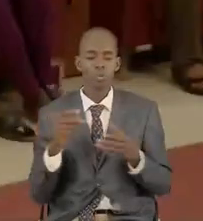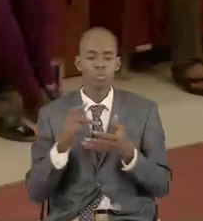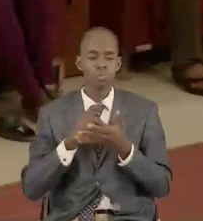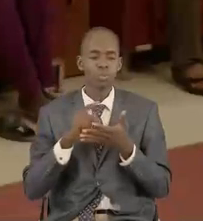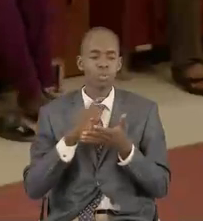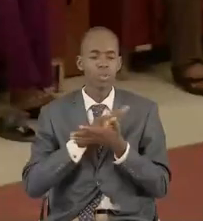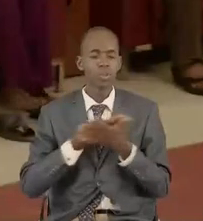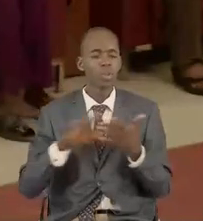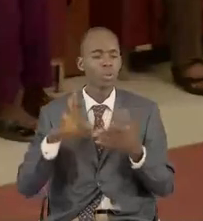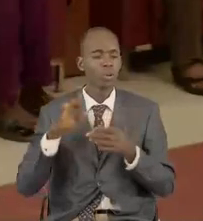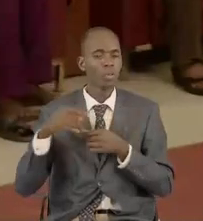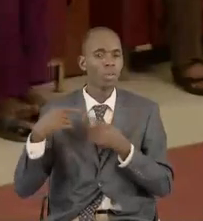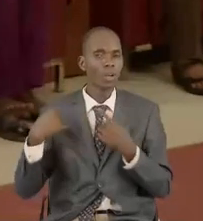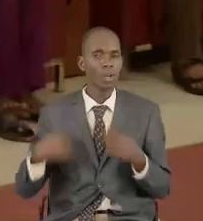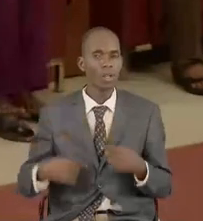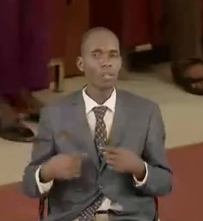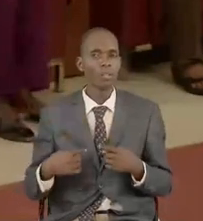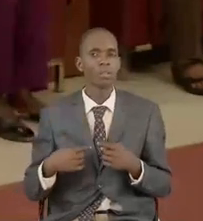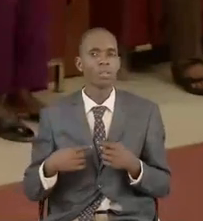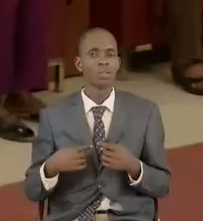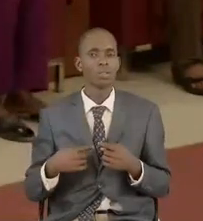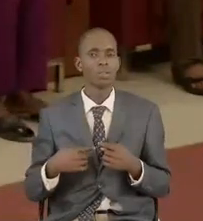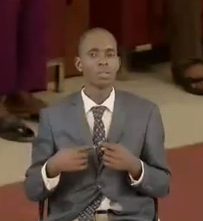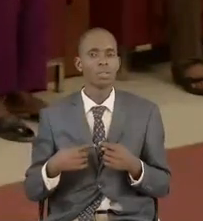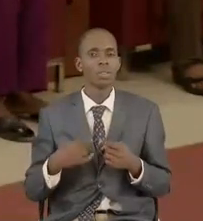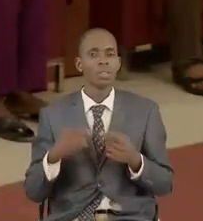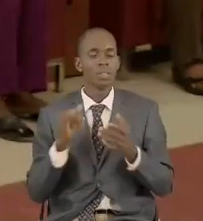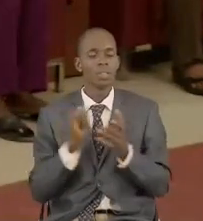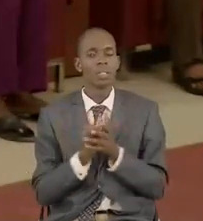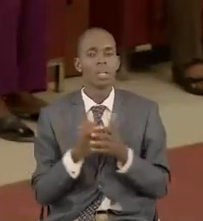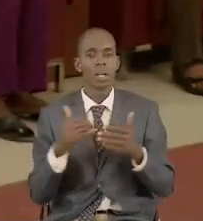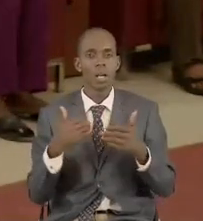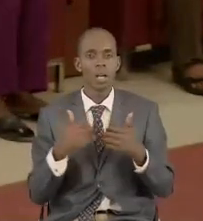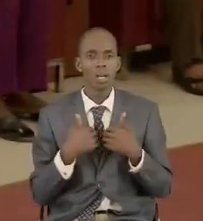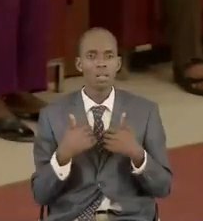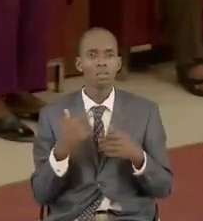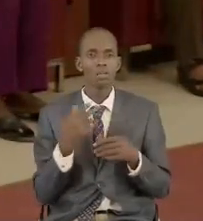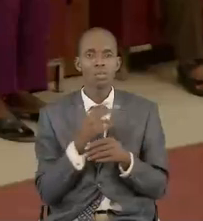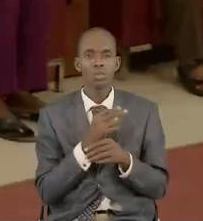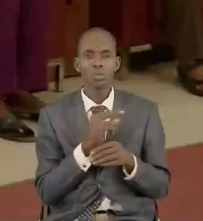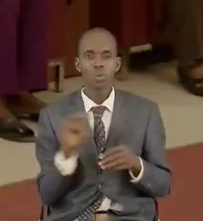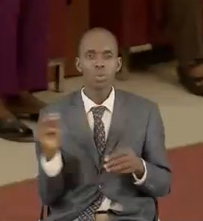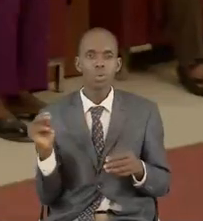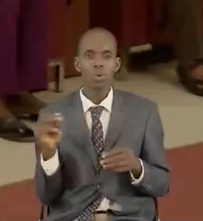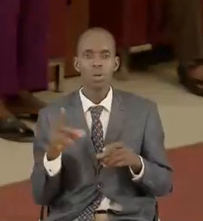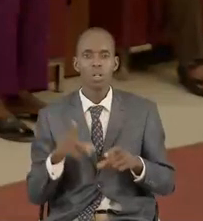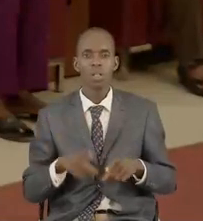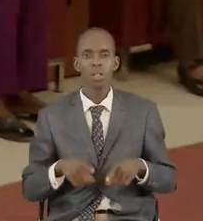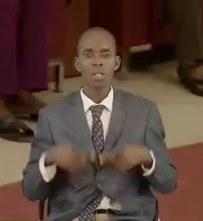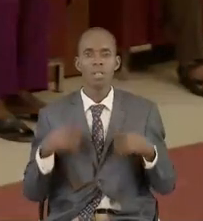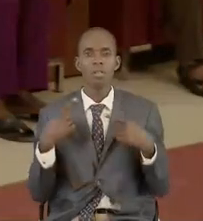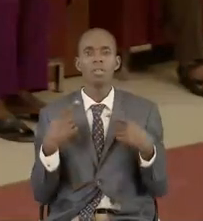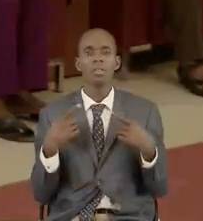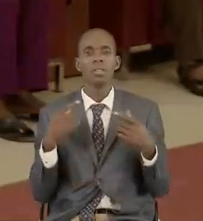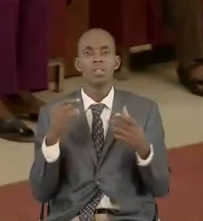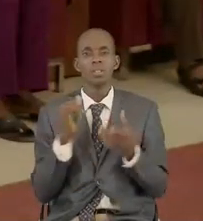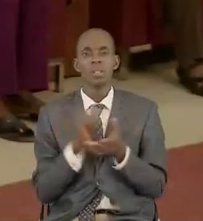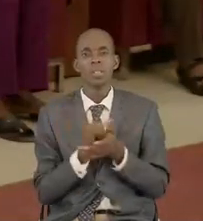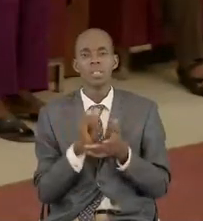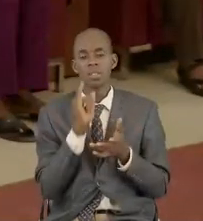qui n'a pas de conscience pure qui n'a pas de vie qui est mené par